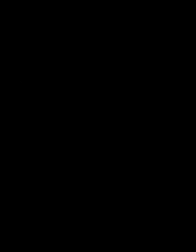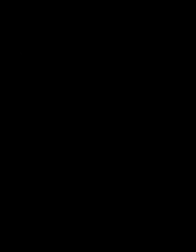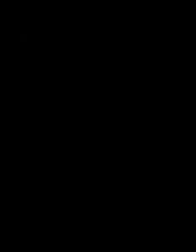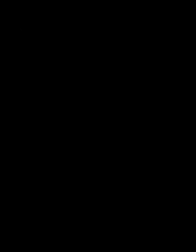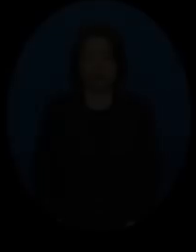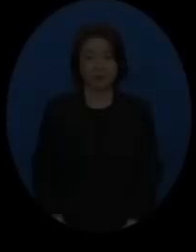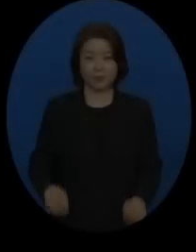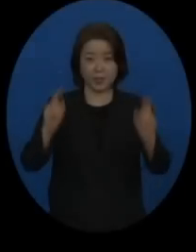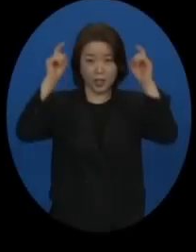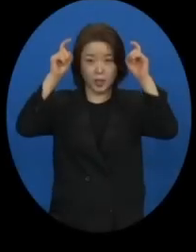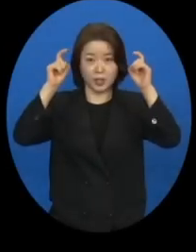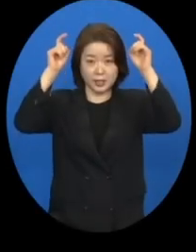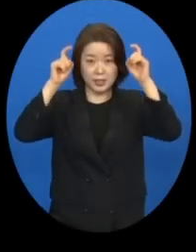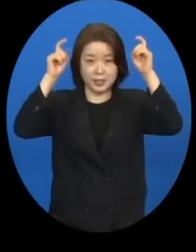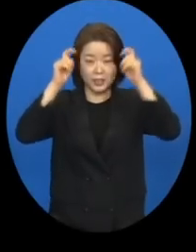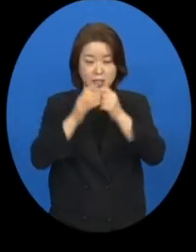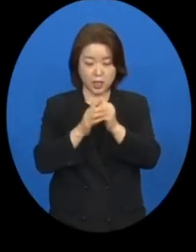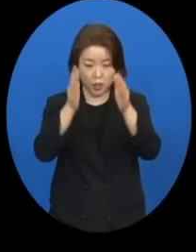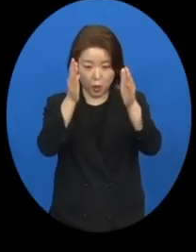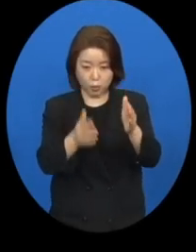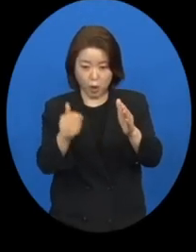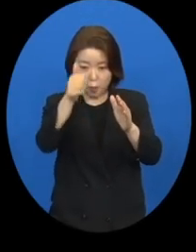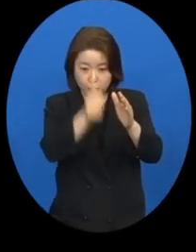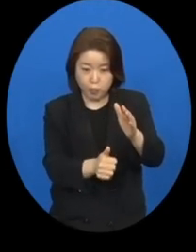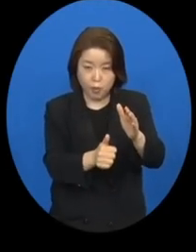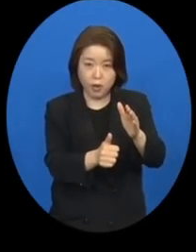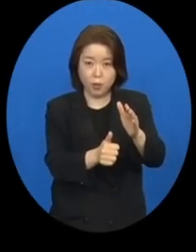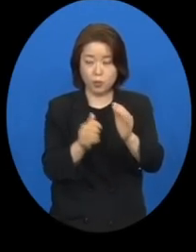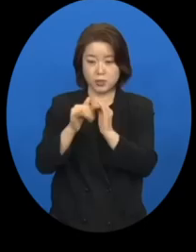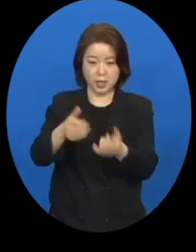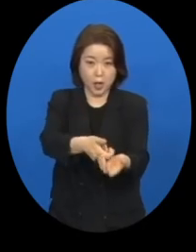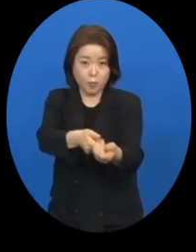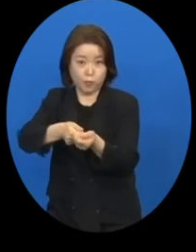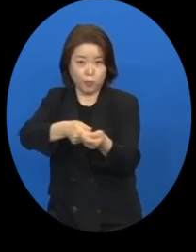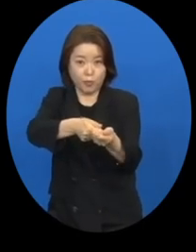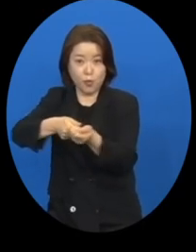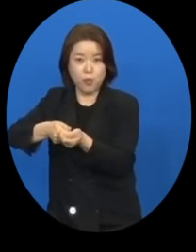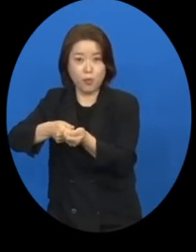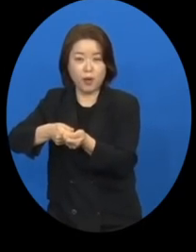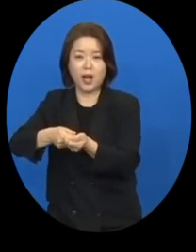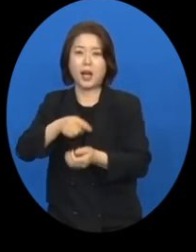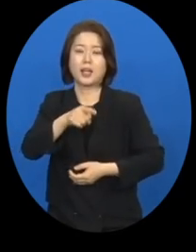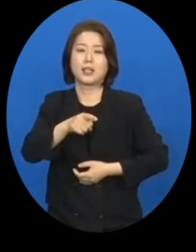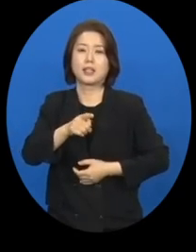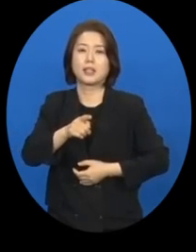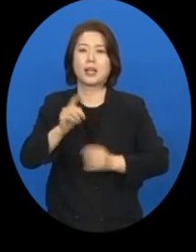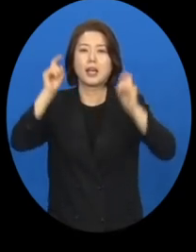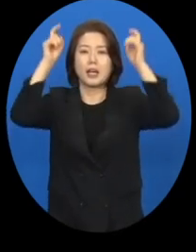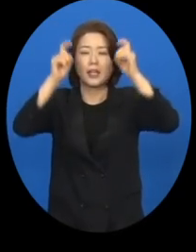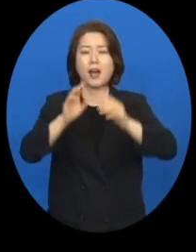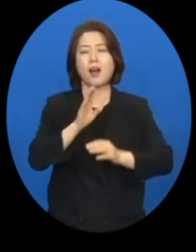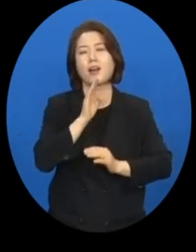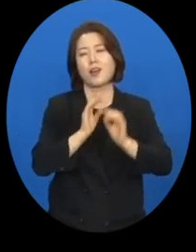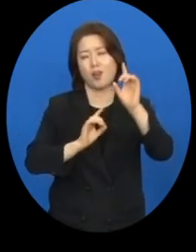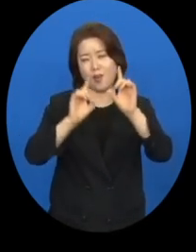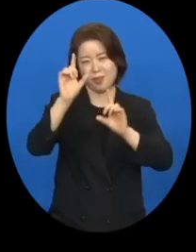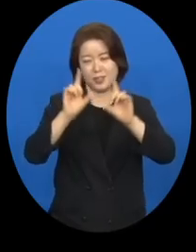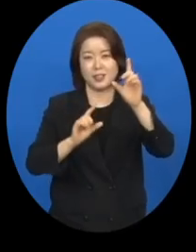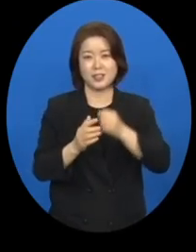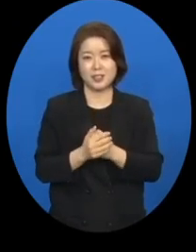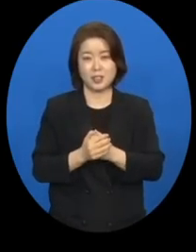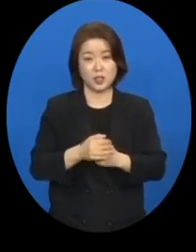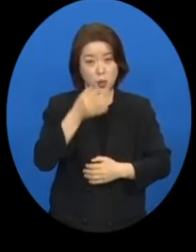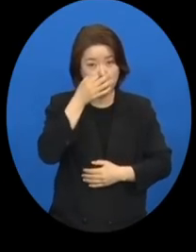양이 구덩이에 빠져서 목자가 그 해주고 있죠 저 양의 현실입니다 그래서 이렇게 9